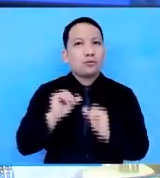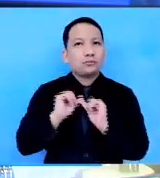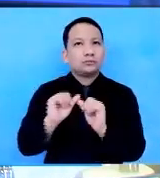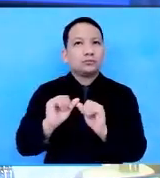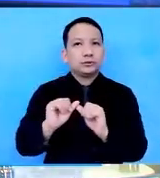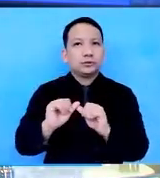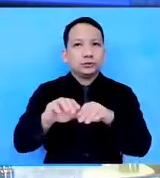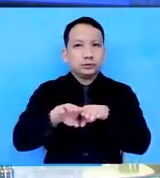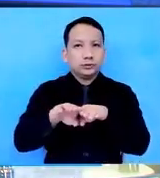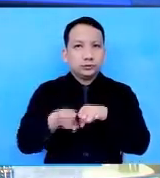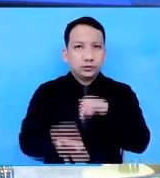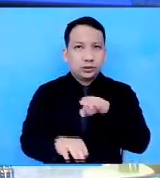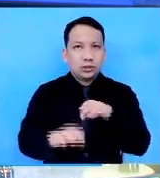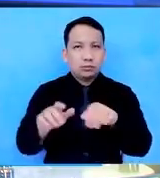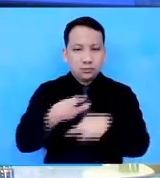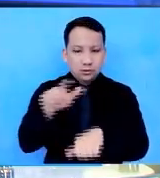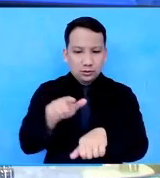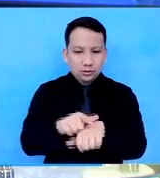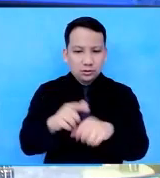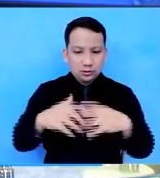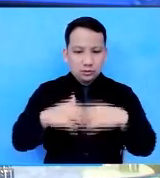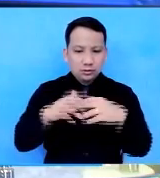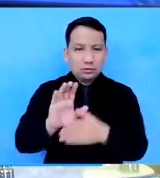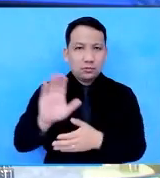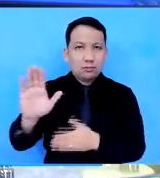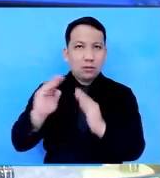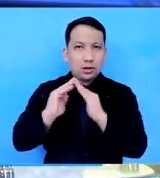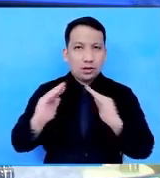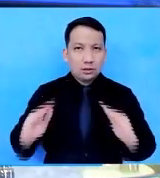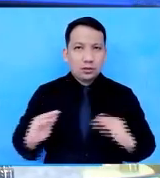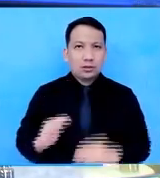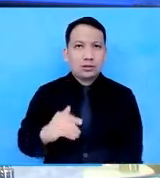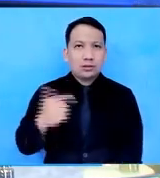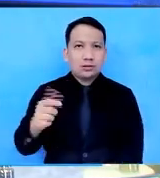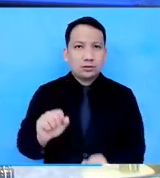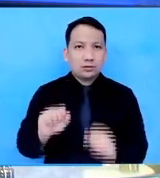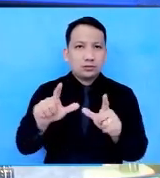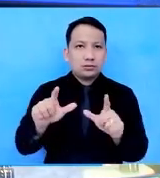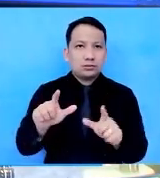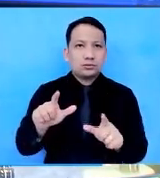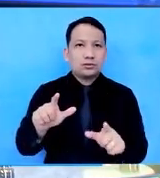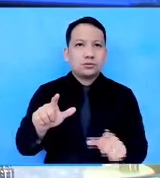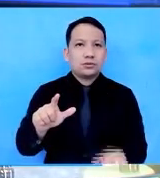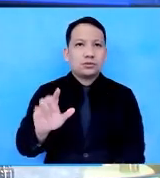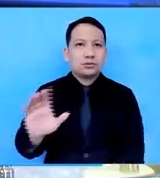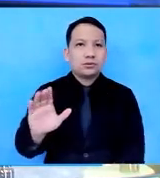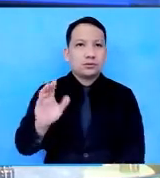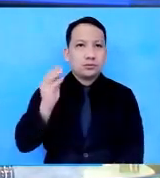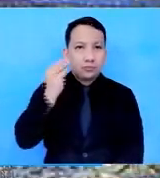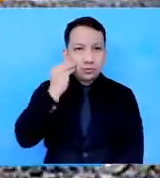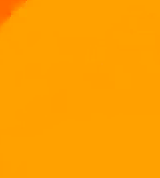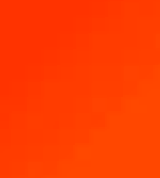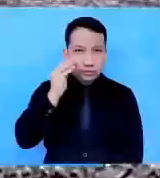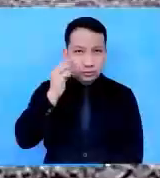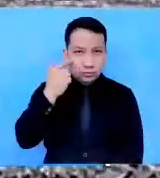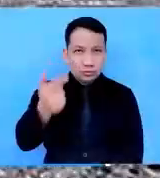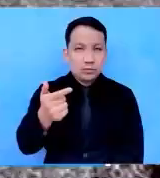gumuguho ang lupa na kinatitirikan ng kanilang mga bahay. Nasa frontline ng balitang yan, si Mon Gualvez.